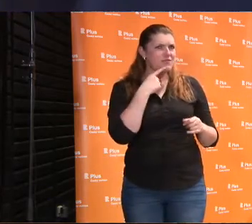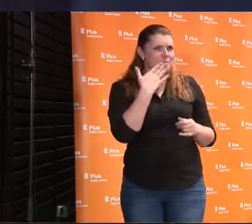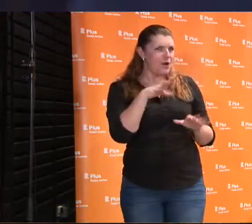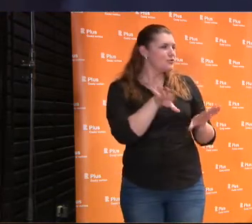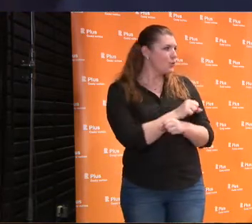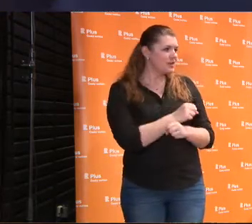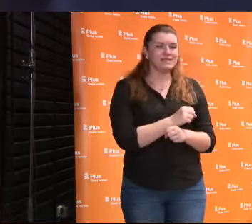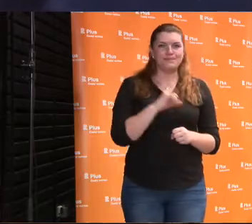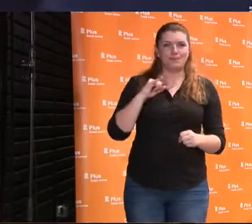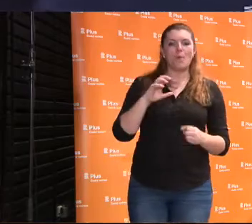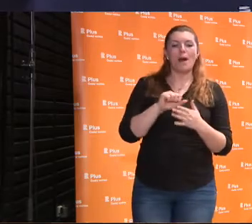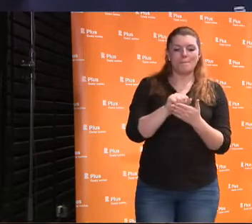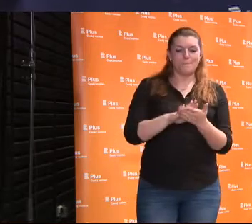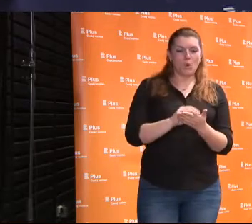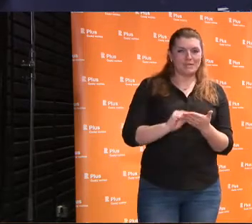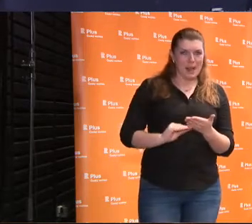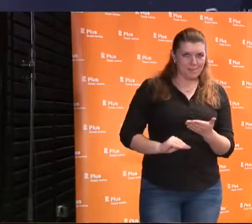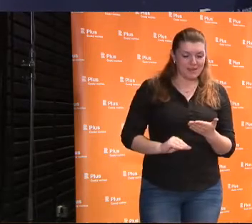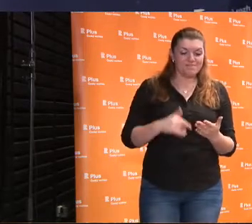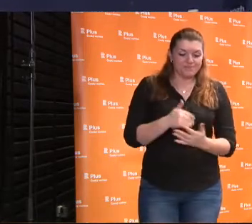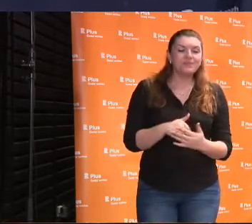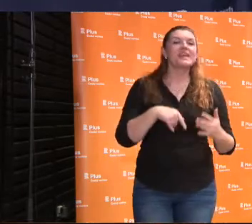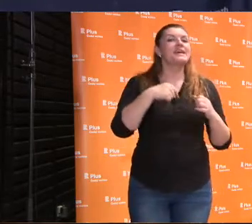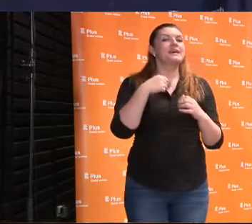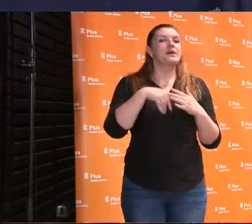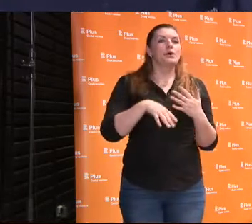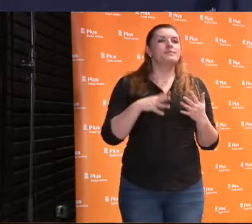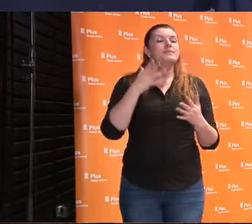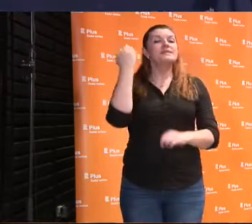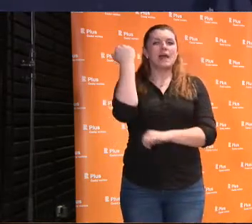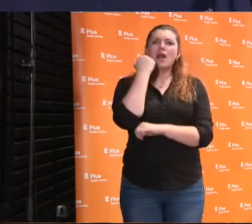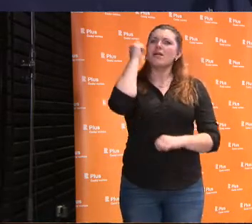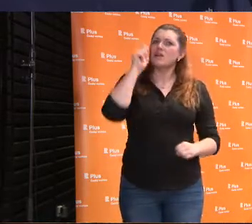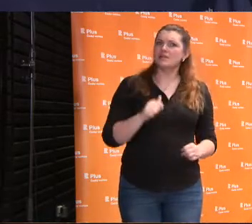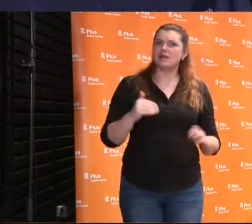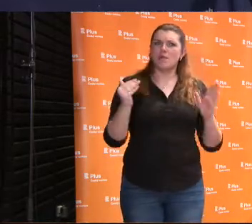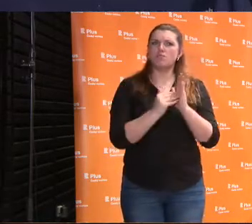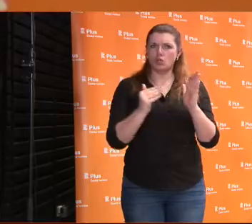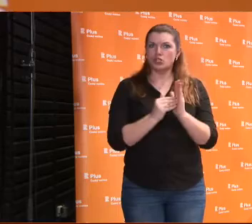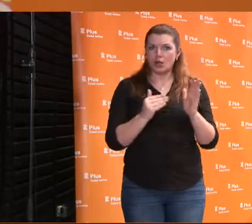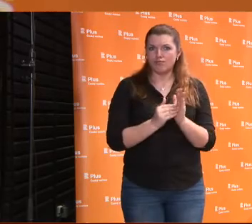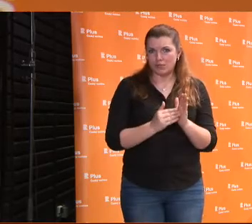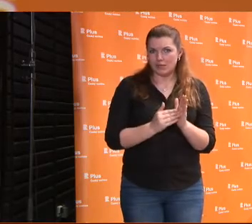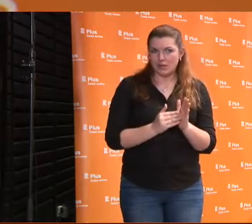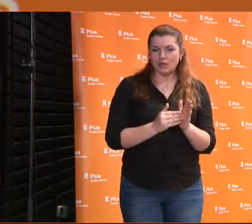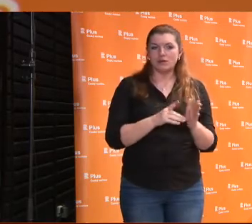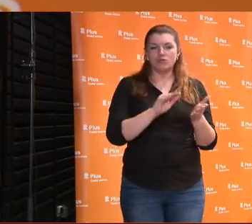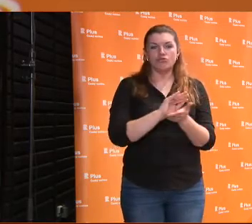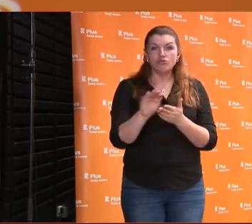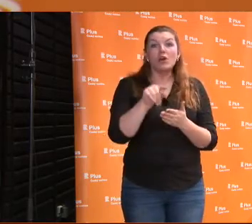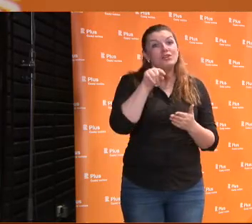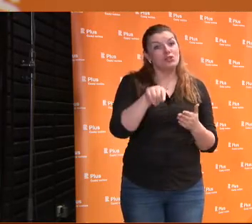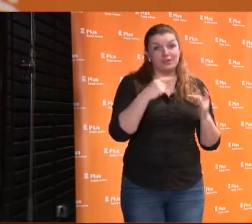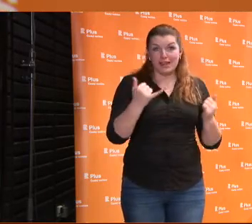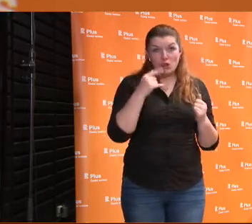tady mám několik poznámek. Jednak k tomu uspokojování těch základních lidských potřeb, jedna z největších, nejmocnějších investic směřuje do vývoje sexbotů.